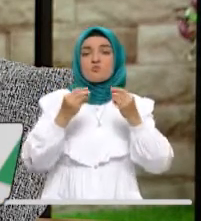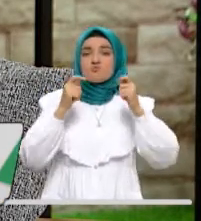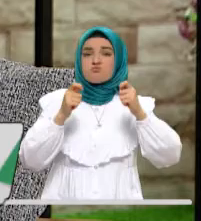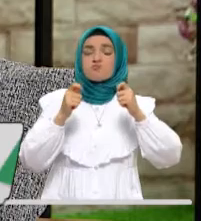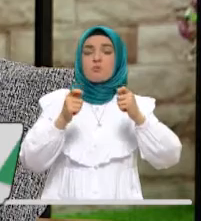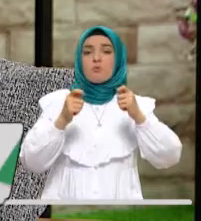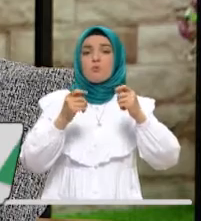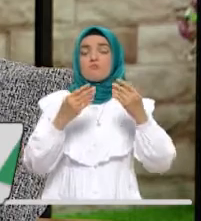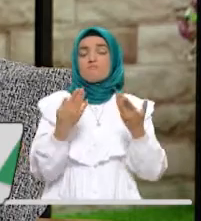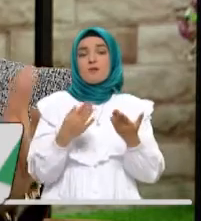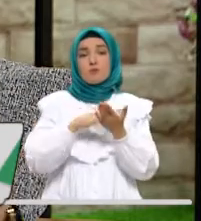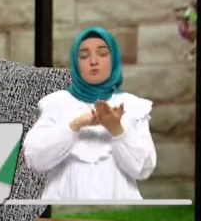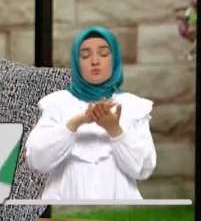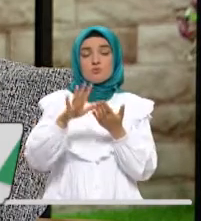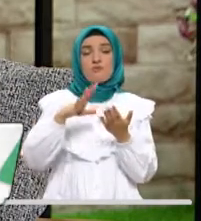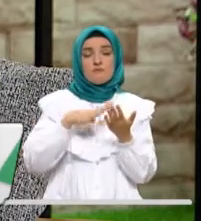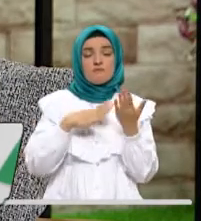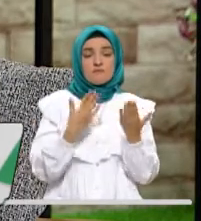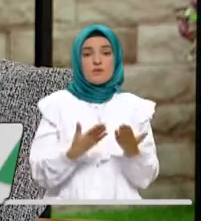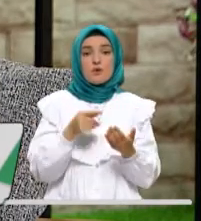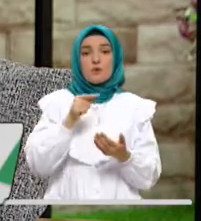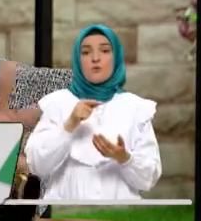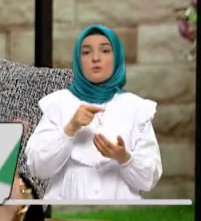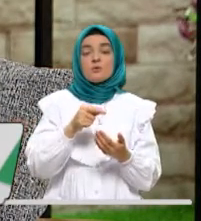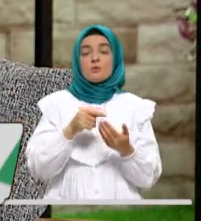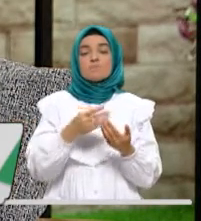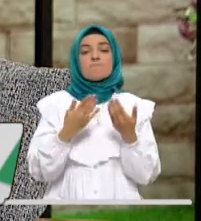ağır gelmiş. Tabi düzen var, dirlik var çünkü orası öyle elini